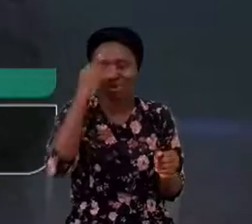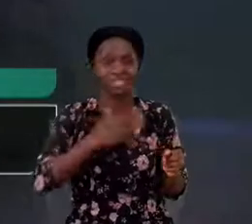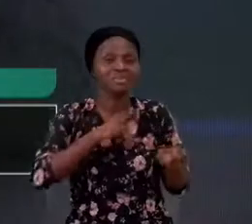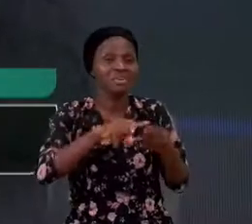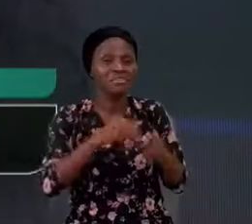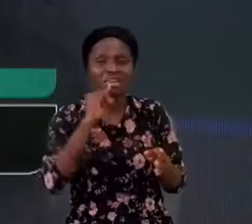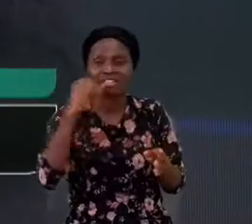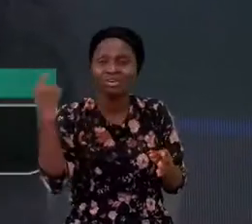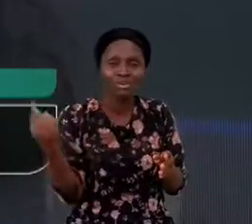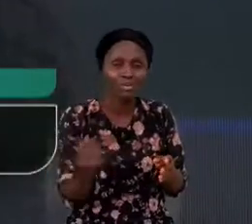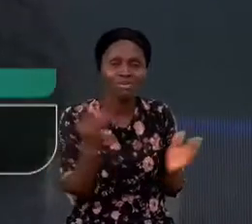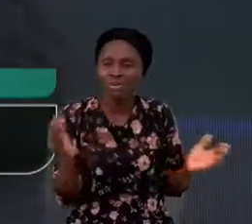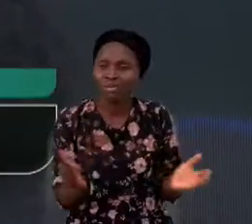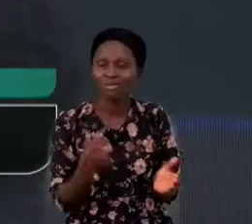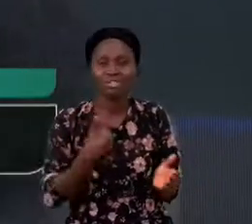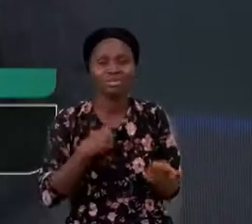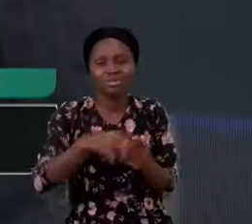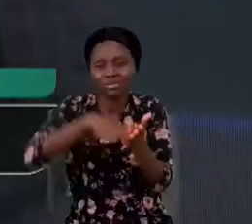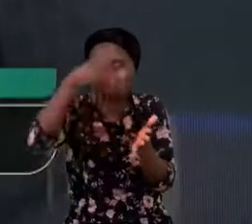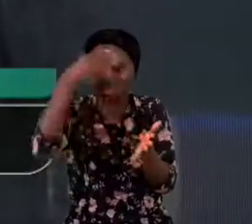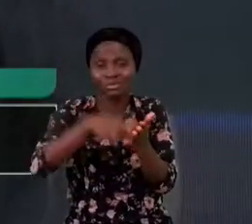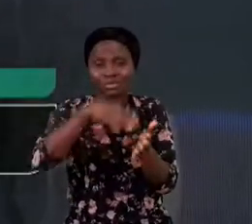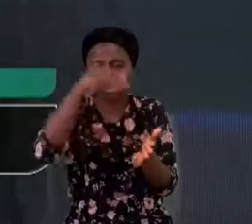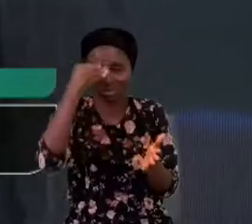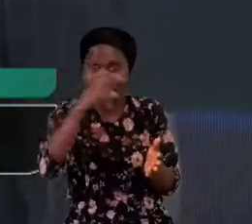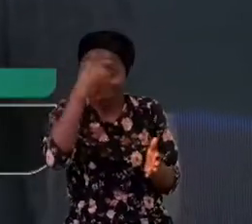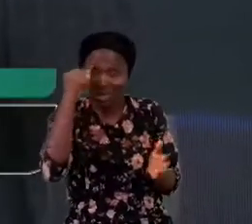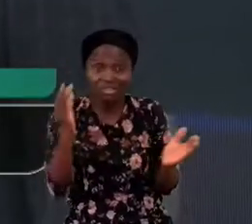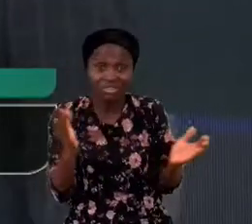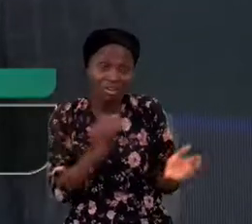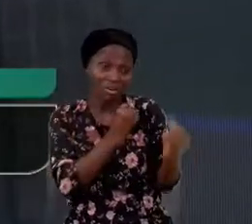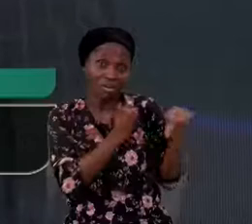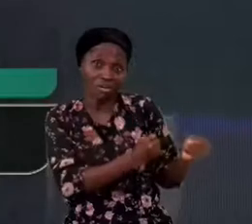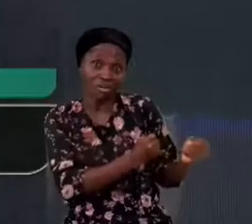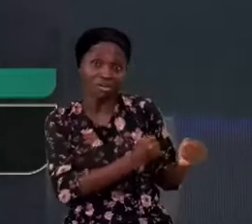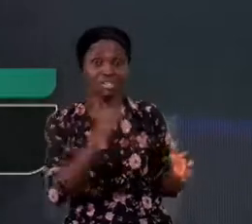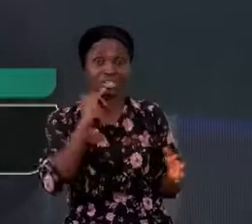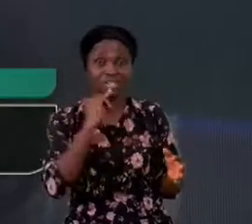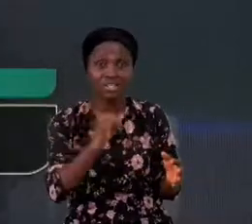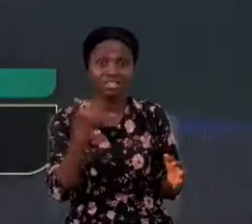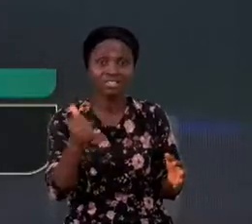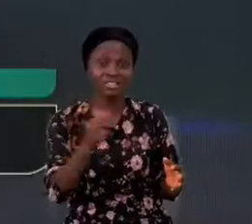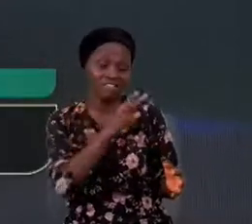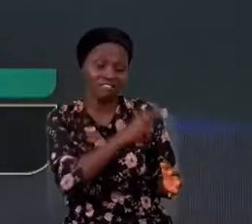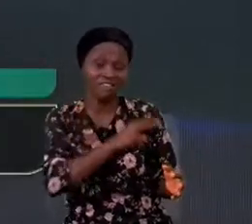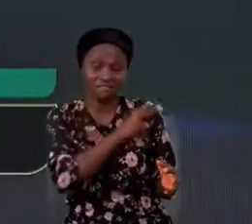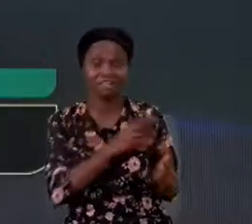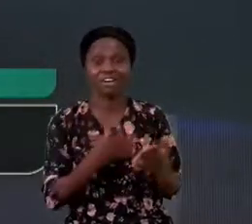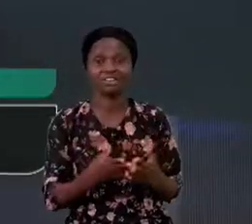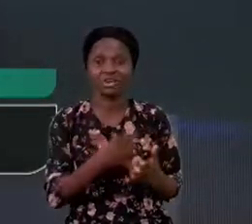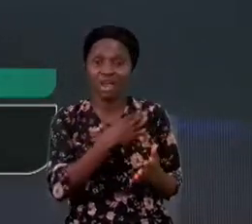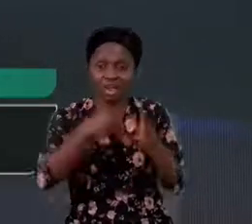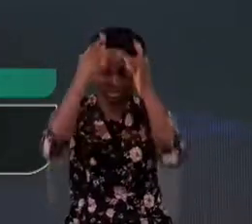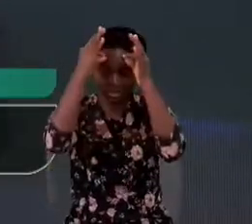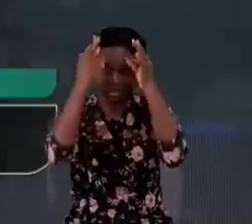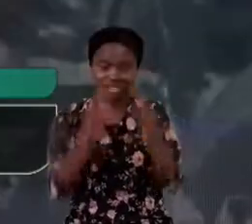une vertu. La détermination, c'est une vertu. Et quand tu as cette vertu, avec un ami